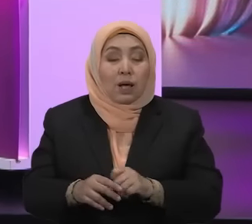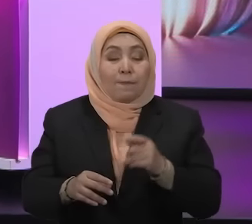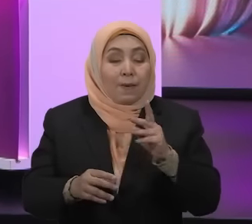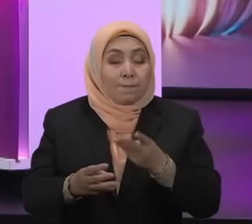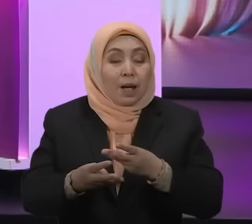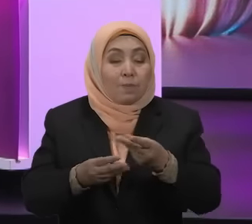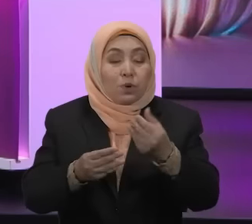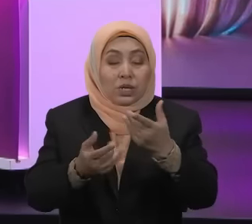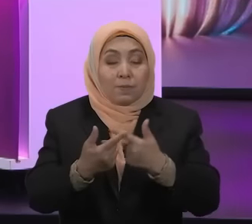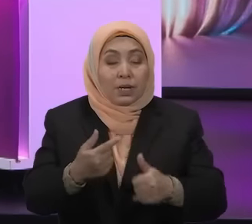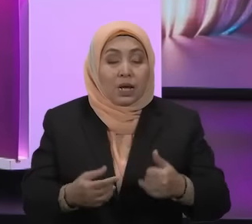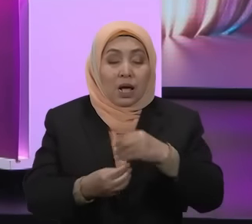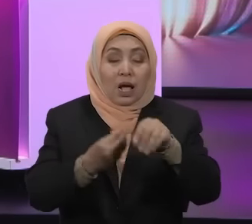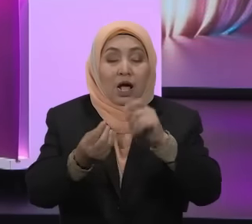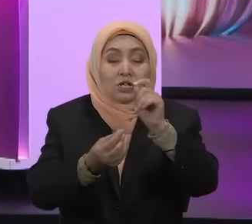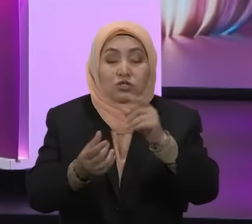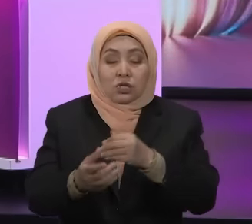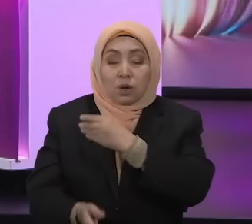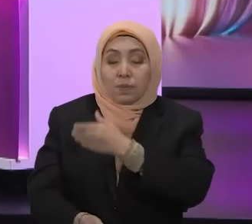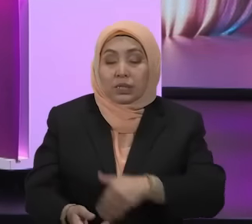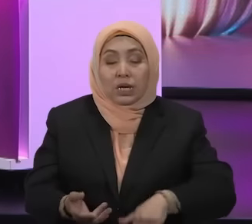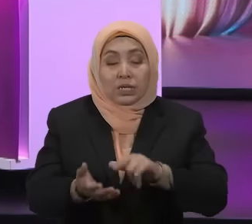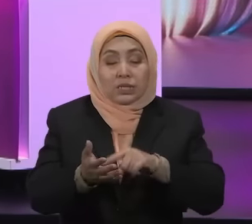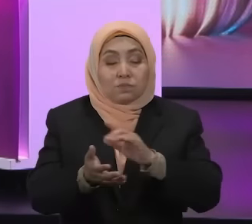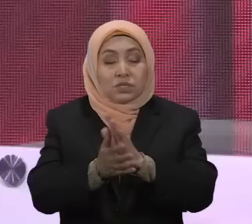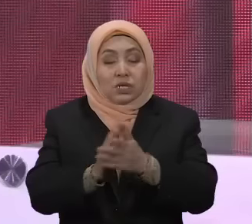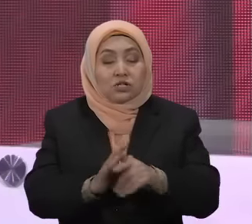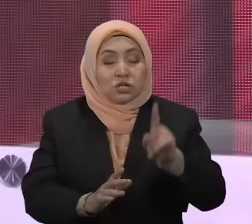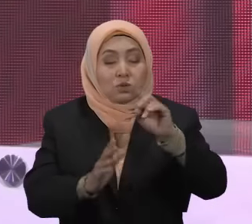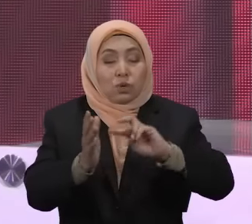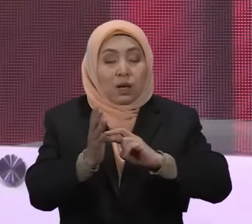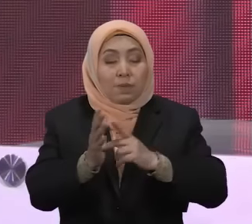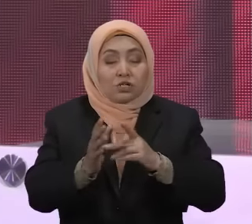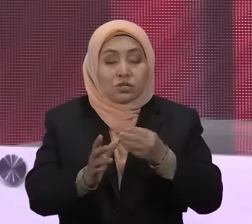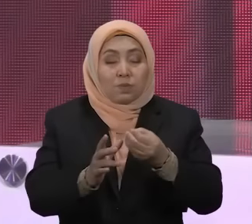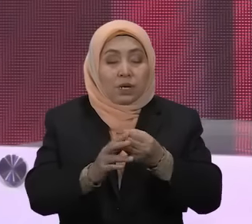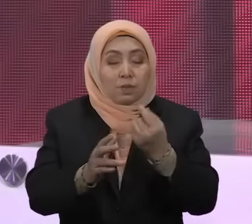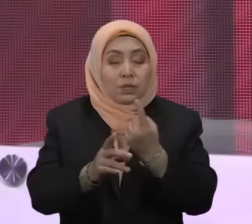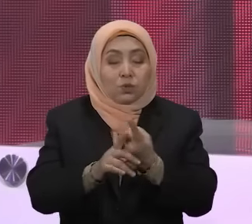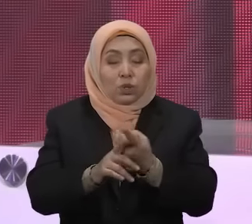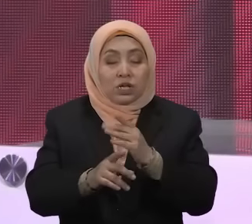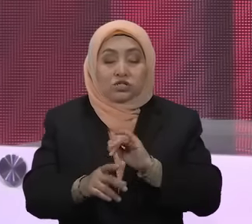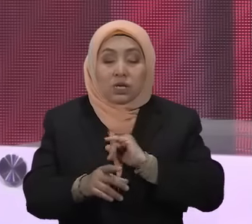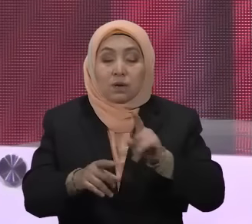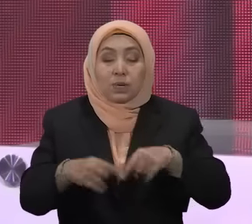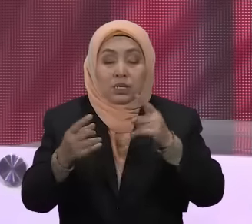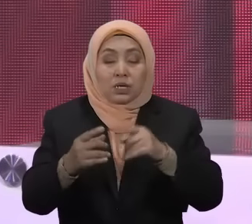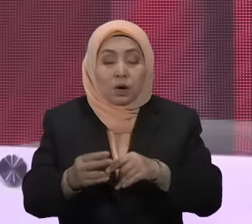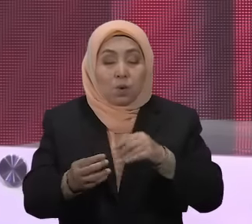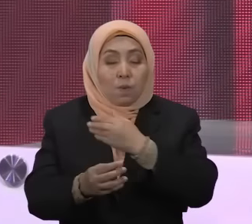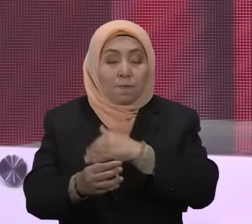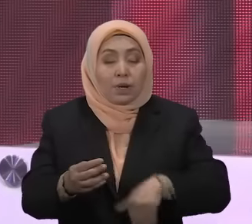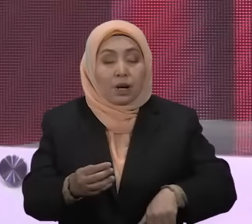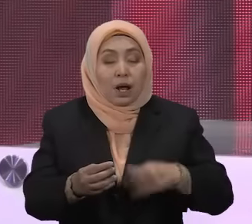kemabruran daripada umrah ataupun haj itu. Dan ini sebagai satu lambang sama ada betul tak saya pergi ke umrah haj itu